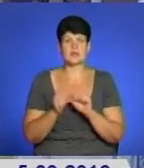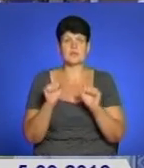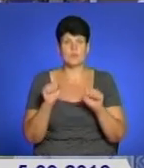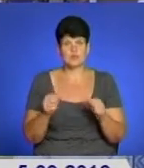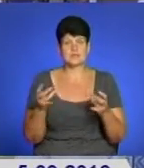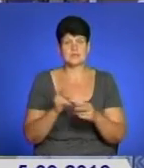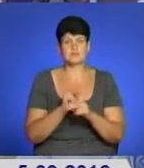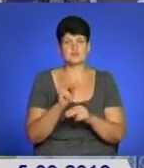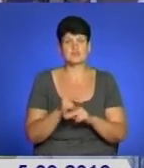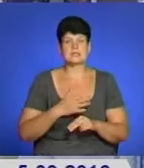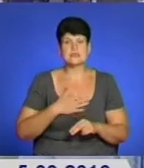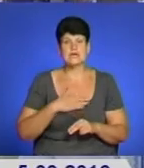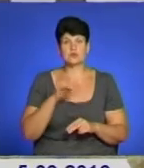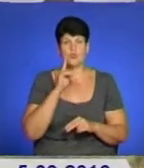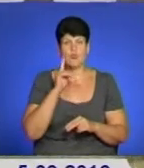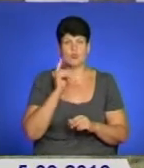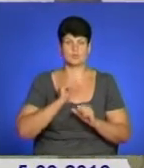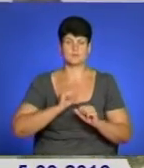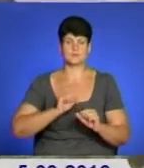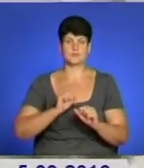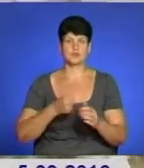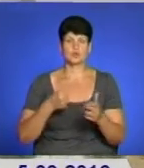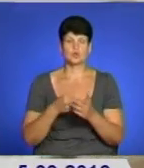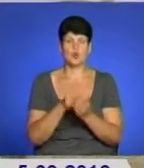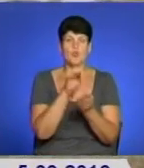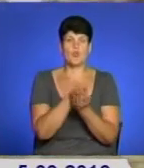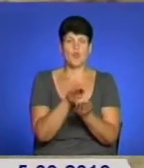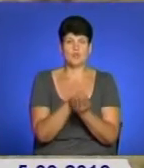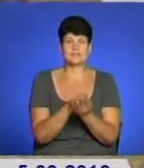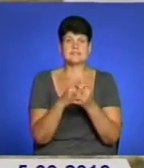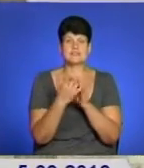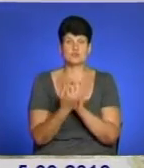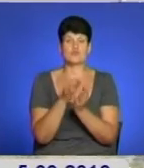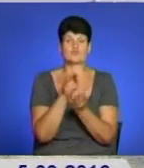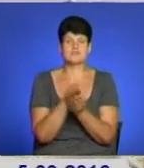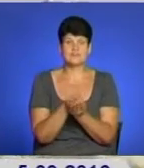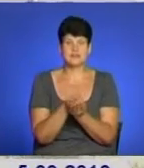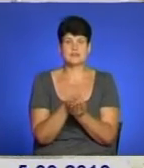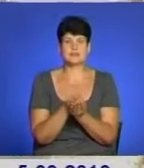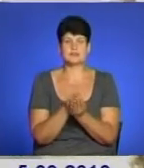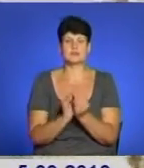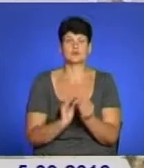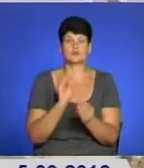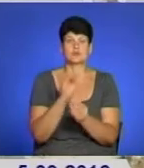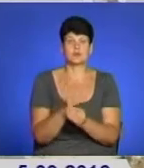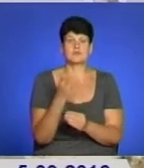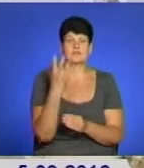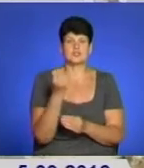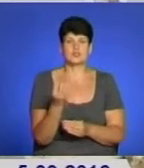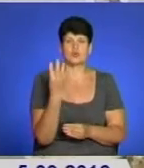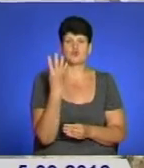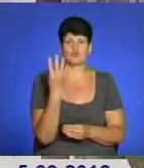потрібно навчати нашу молодь патріотизму. До похованих на сільському цвинтарі січових стрільців додалися останки ще 4